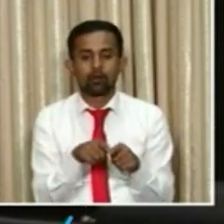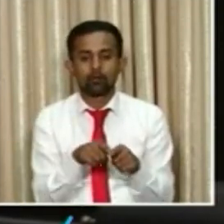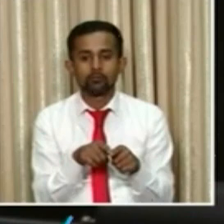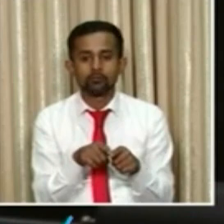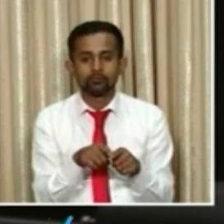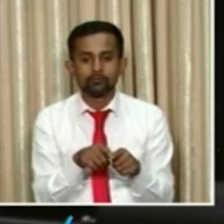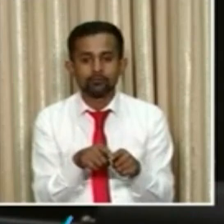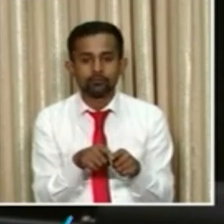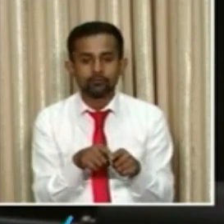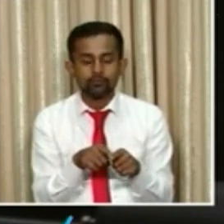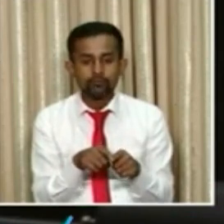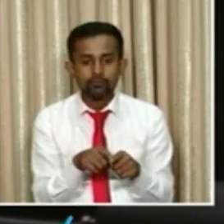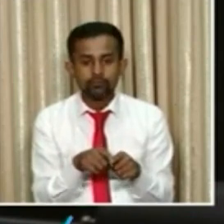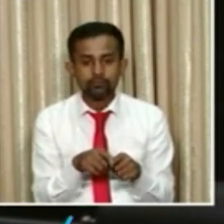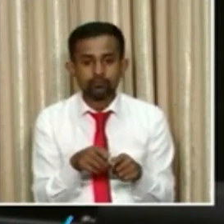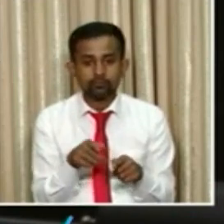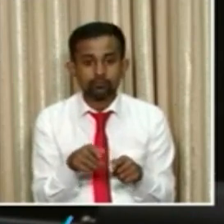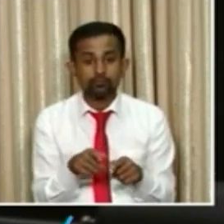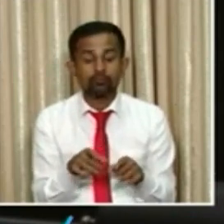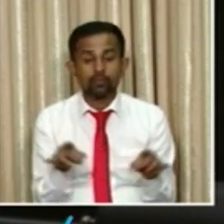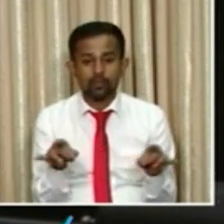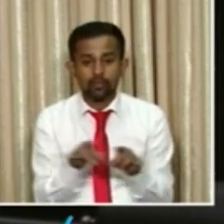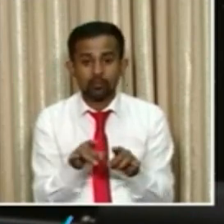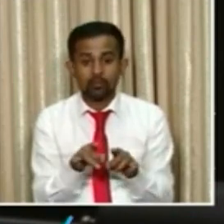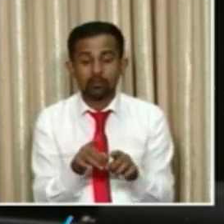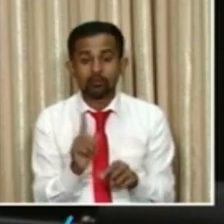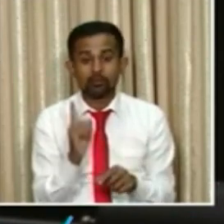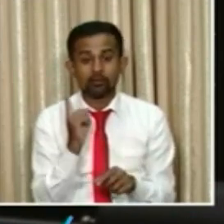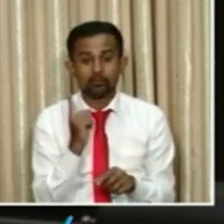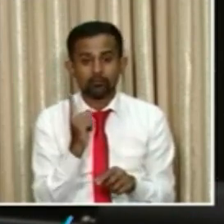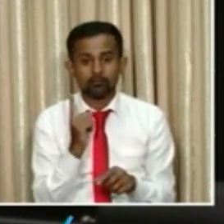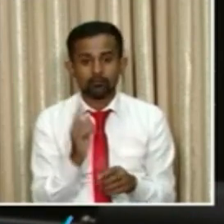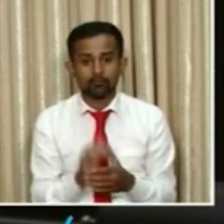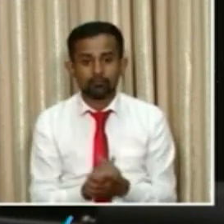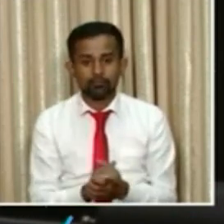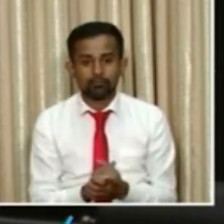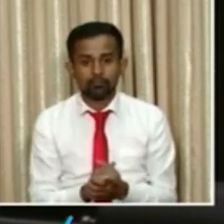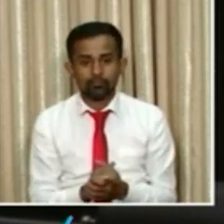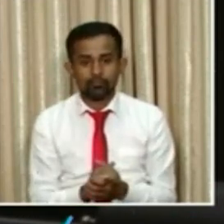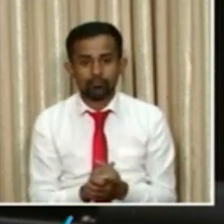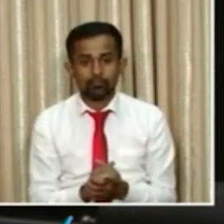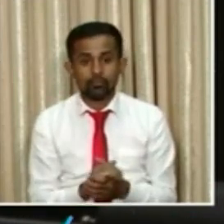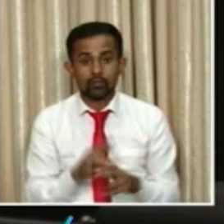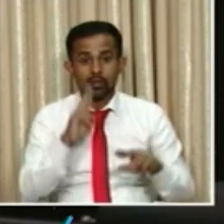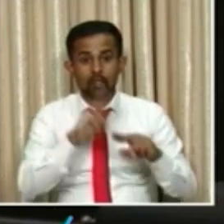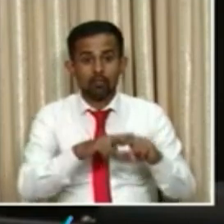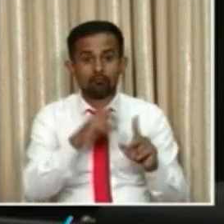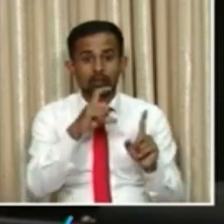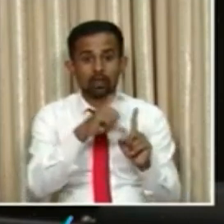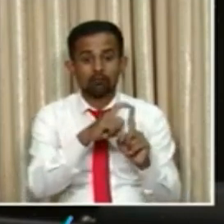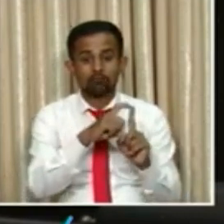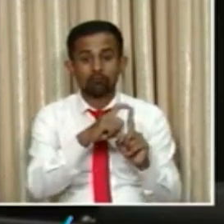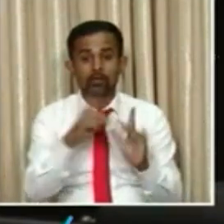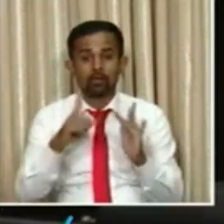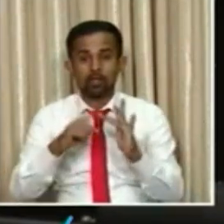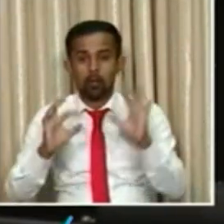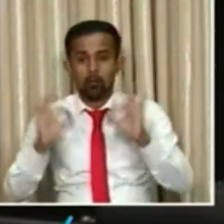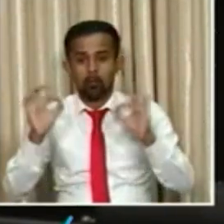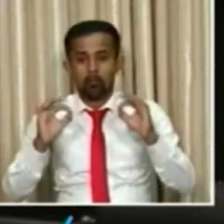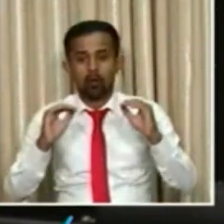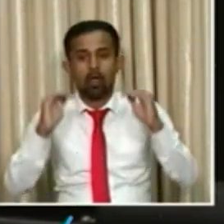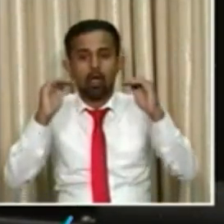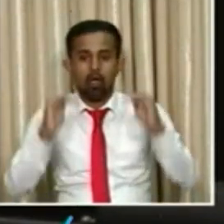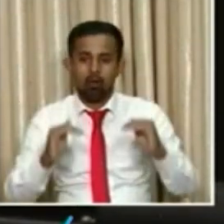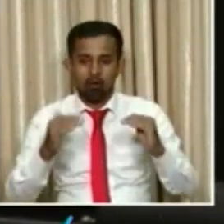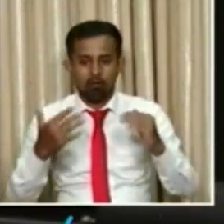කතානායකතුමනි මේ එක්කම ඉස්සෙල්ලාම මේ ෆික්ස් ඩිපොසිට්ස් වල පොලි අනුපාතයන් අඩුවීමට පටන්